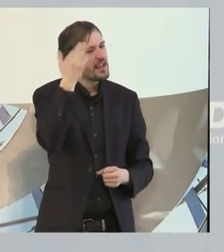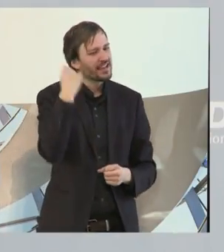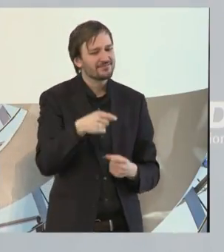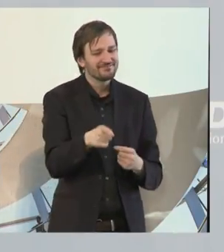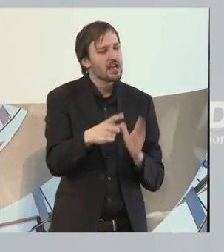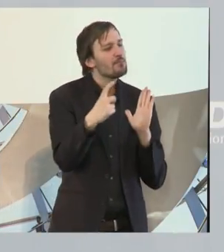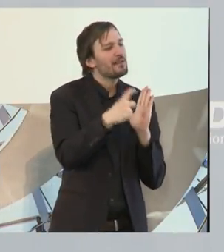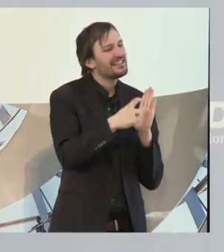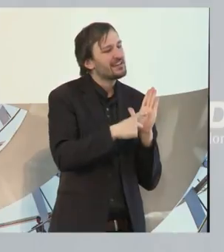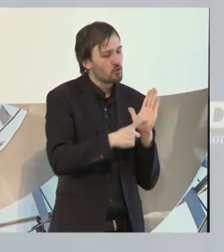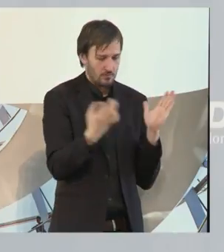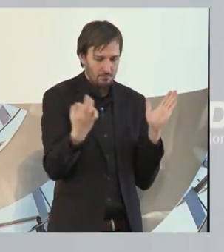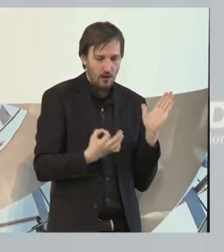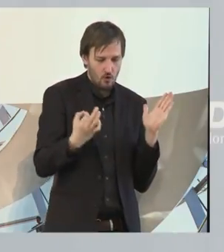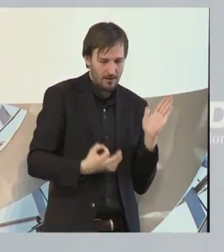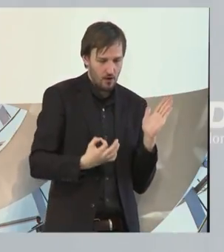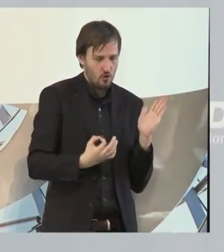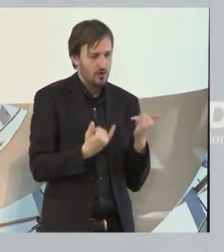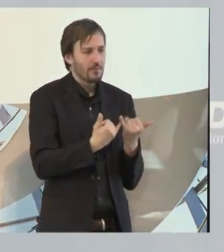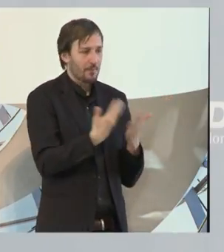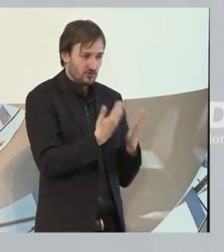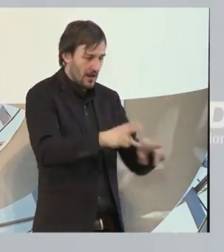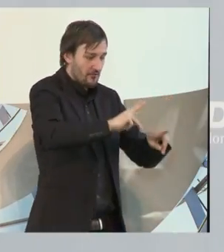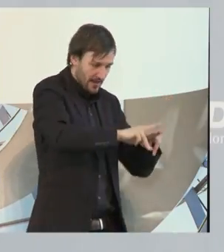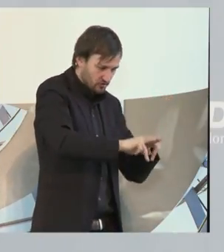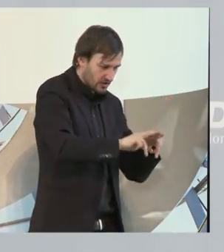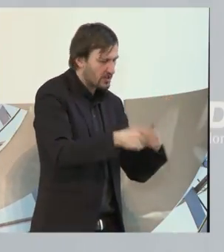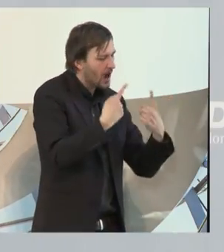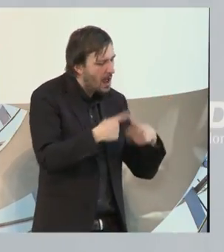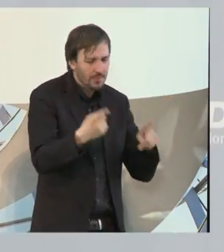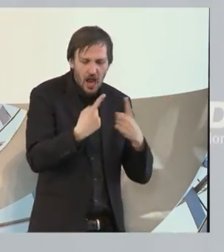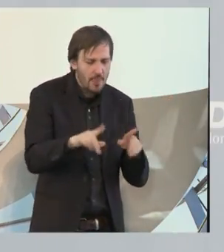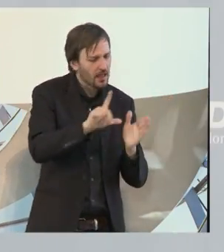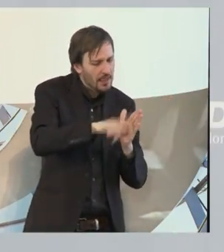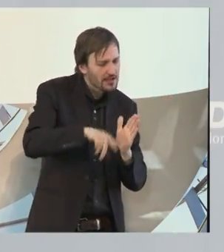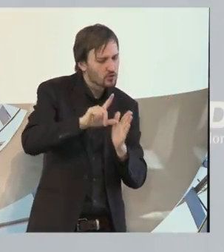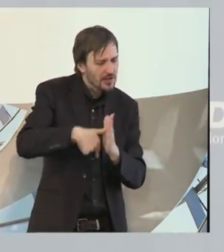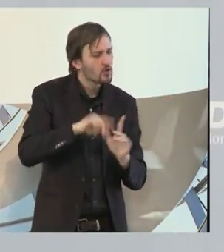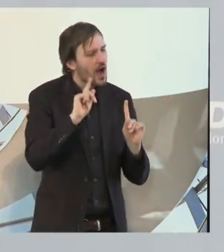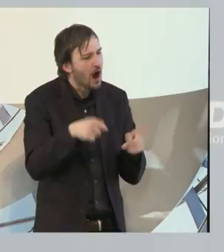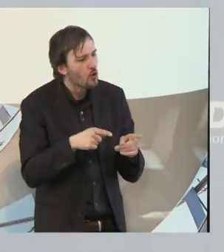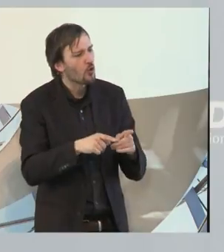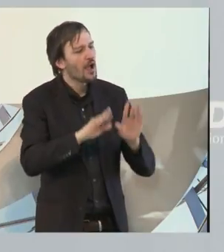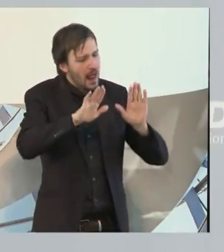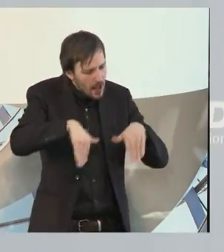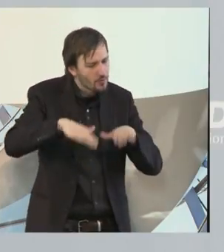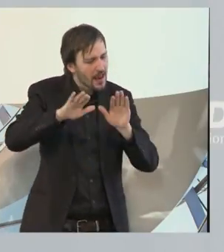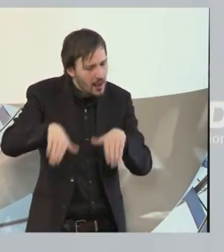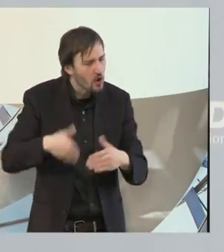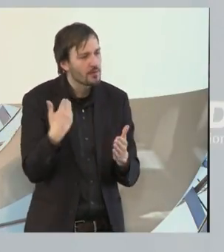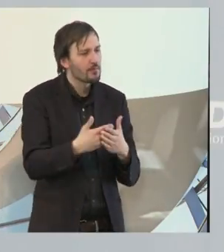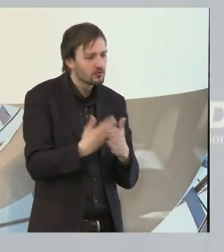Rahmenbedingungen wir brauchen, wie wir neben Werkstätten auch andere Leistungsanbieter zulassen, die Beschäftigung von Menschen